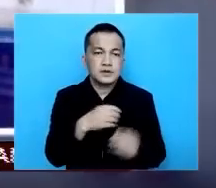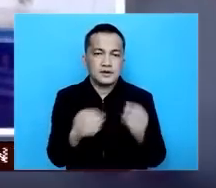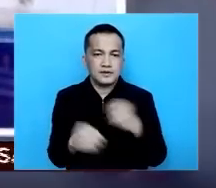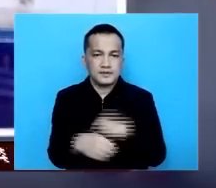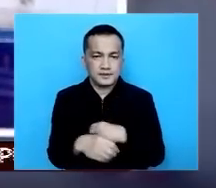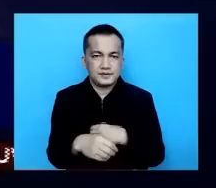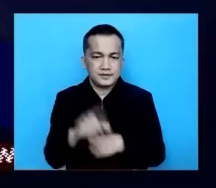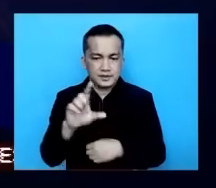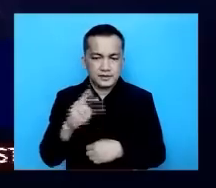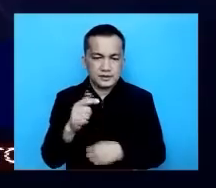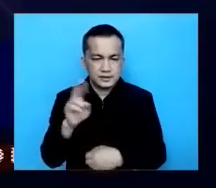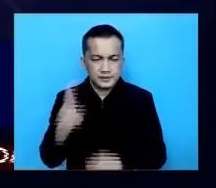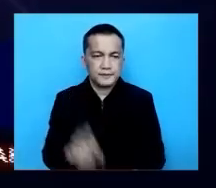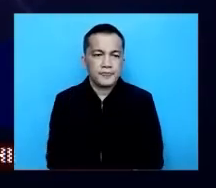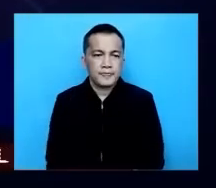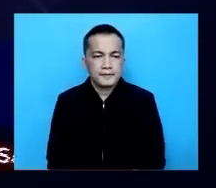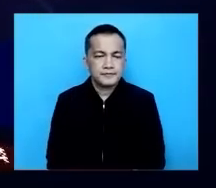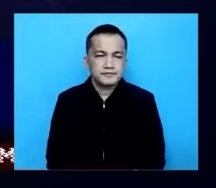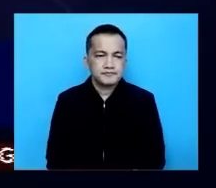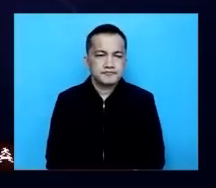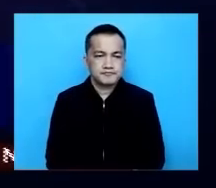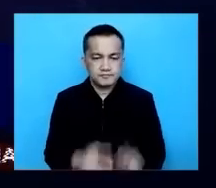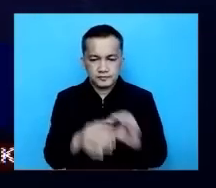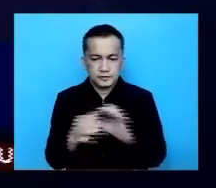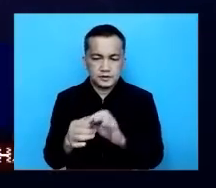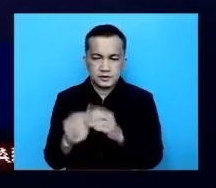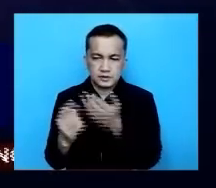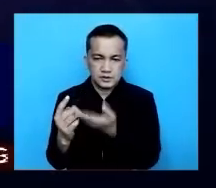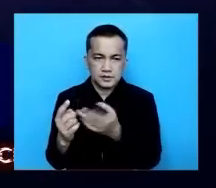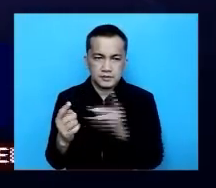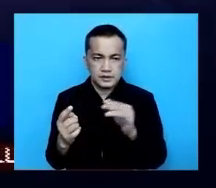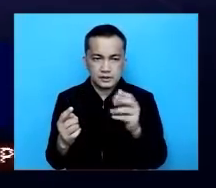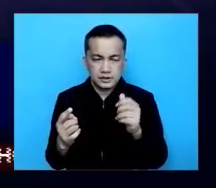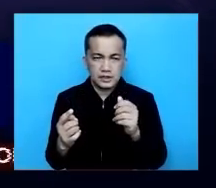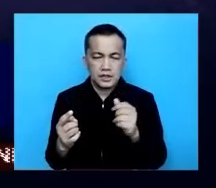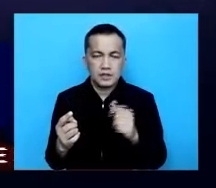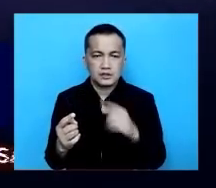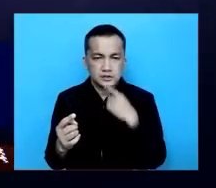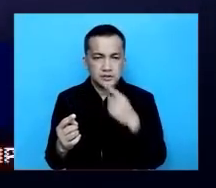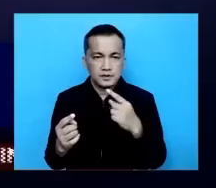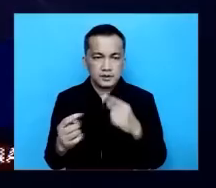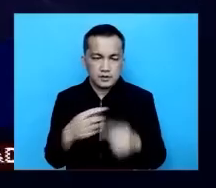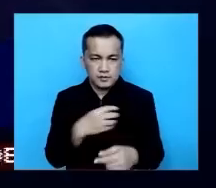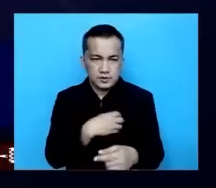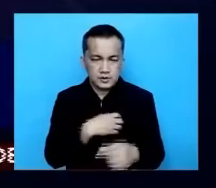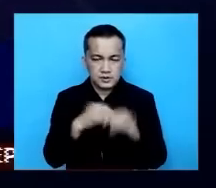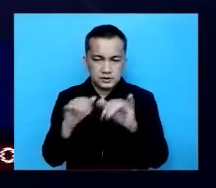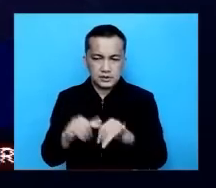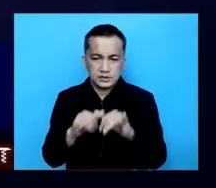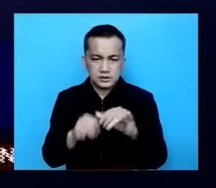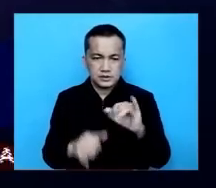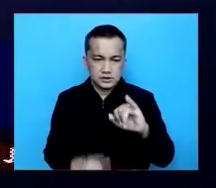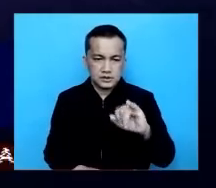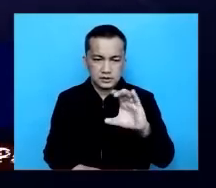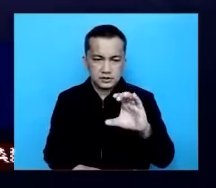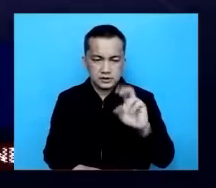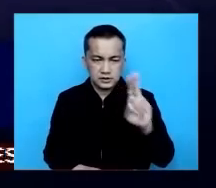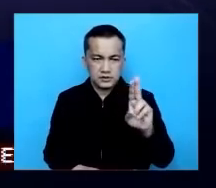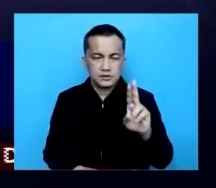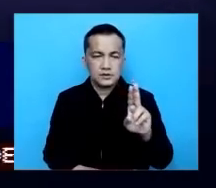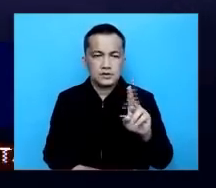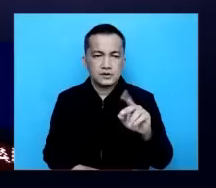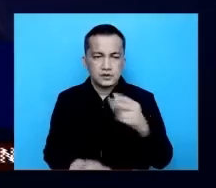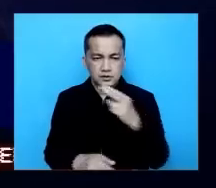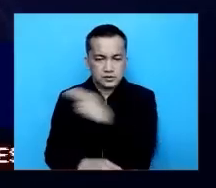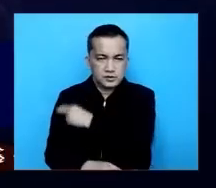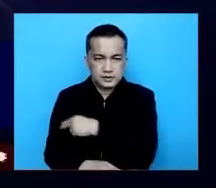ng LGU. Kaugnay naman sa kondisyon ni Aling Bernadita, ayon sa mga pulis, nananatili pa rin siya sa intensive care unit ng